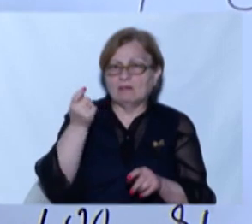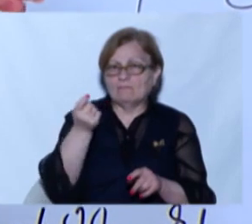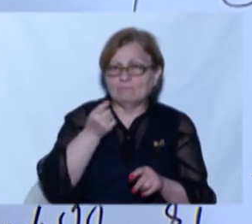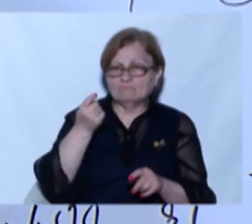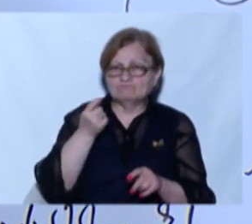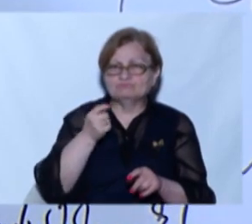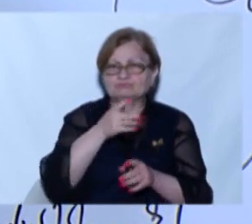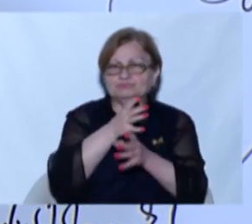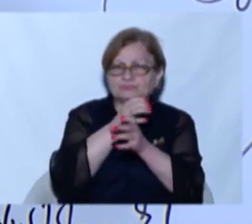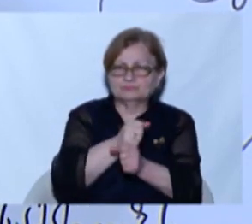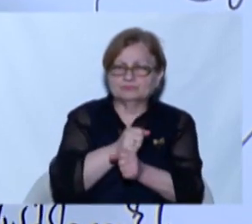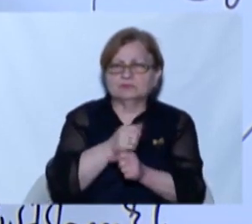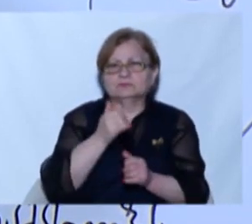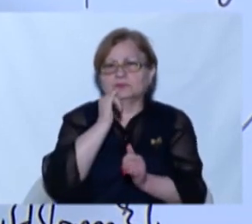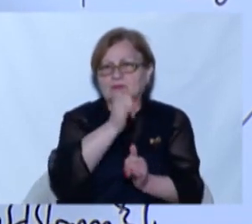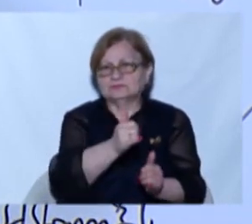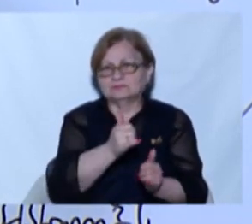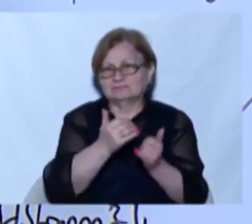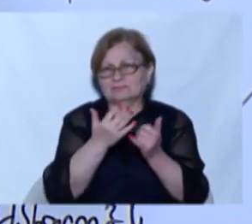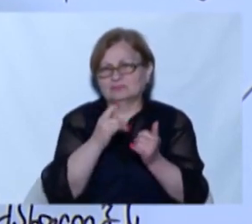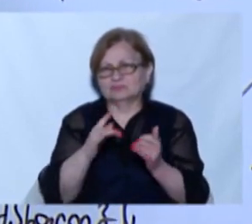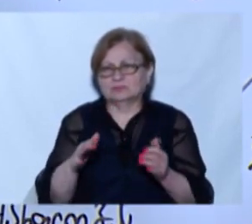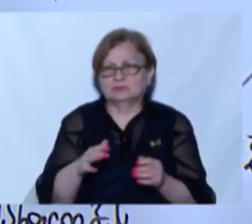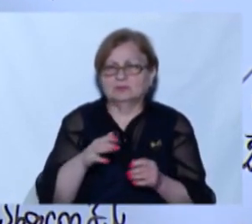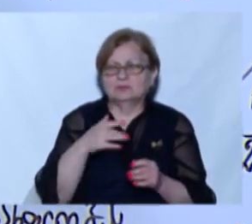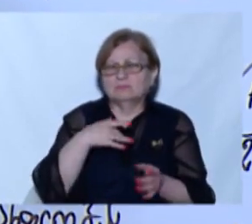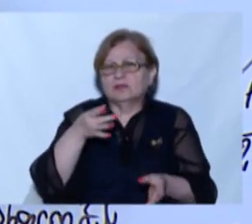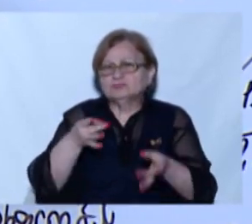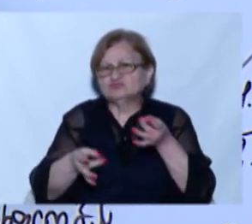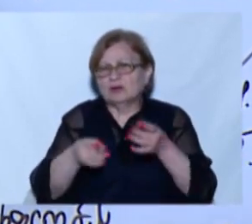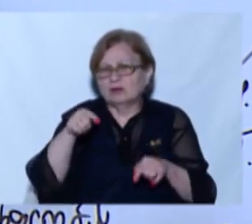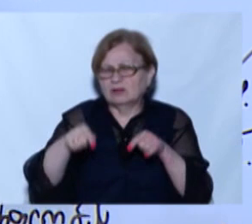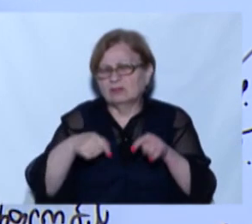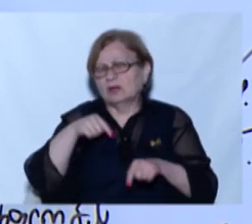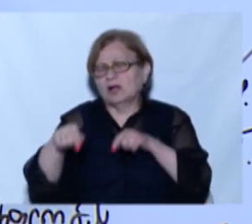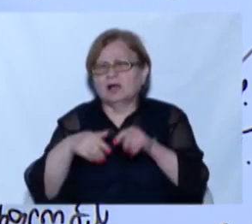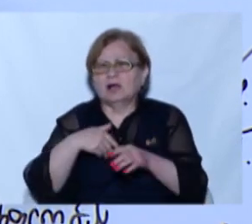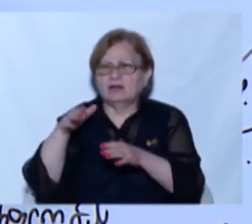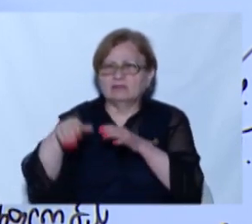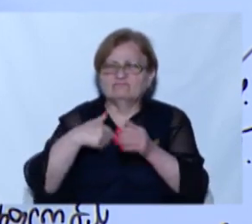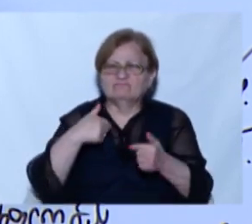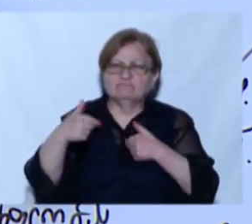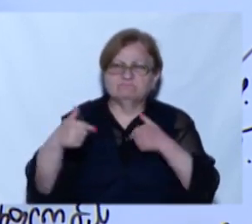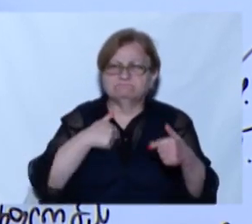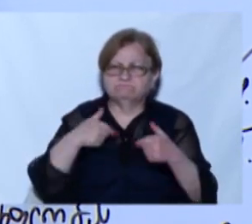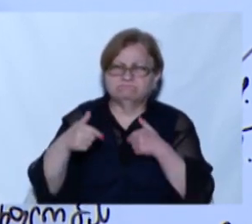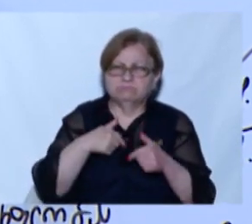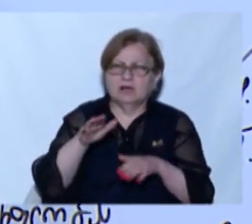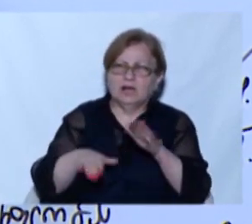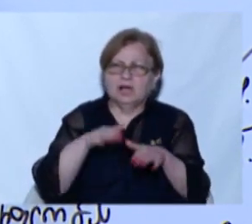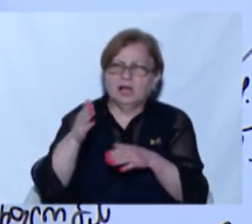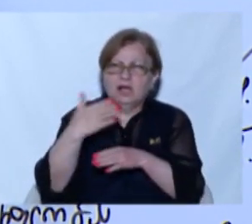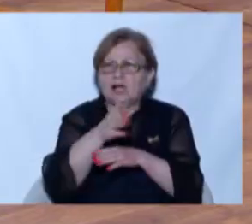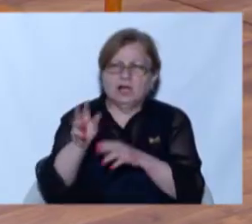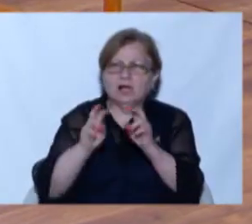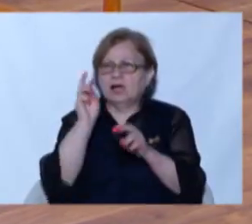იმათ უწურავდნენ და წვენს ასმევდნენ. სადრა ჭაობებში ვტოვე, სადრა ბუწკნარში გავძვერი, სადრა ფლატეზე